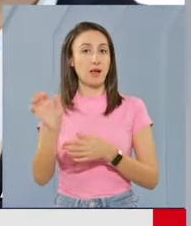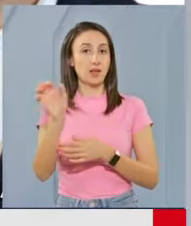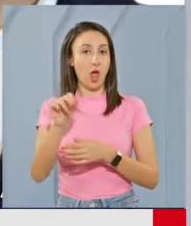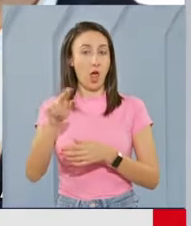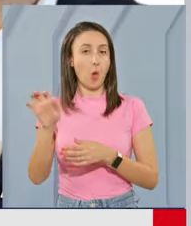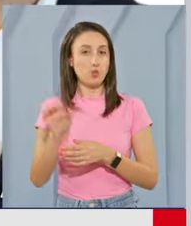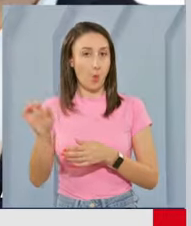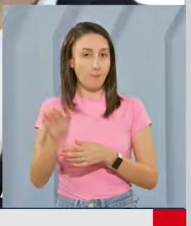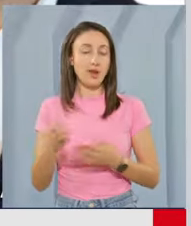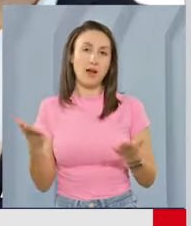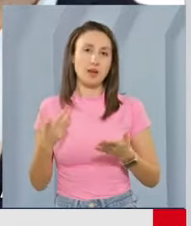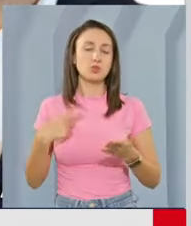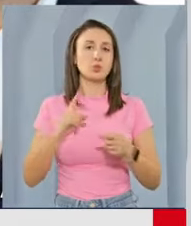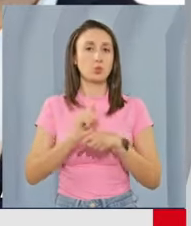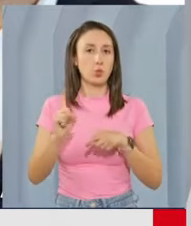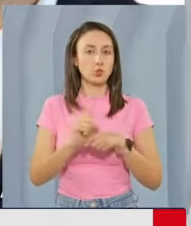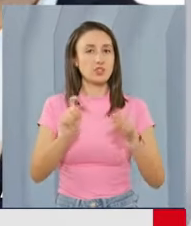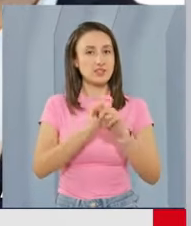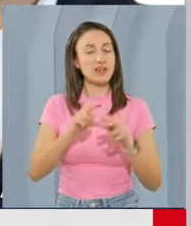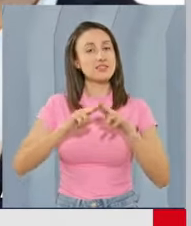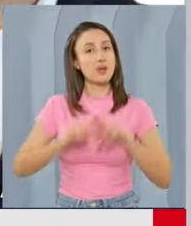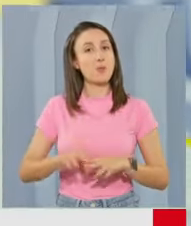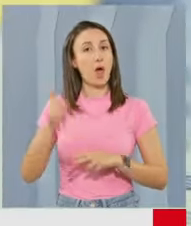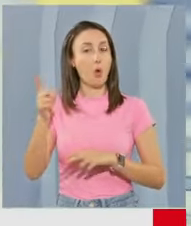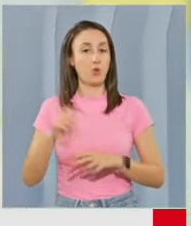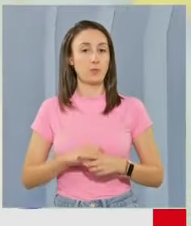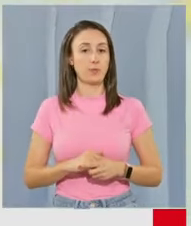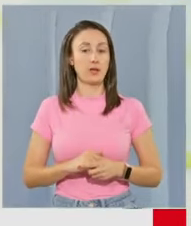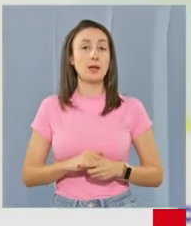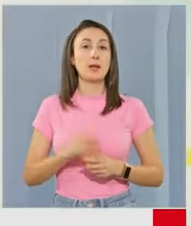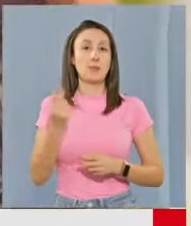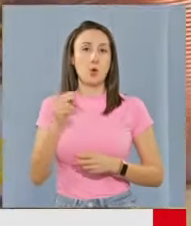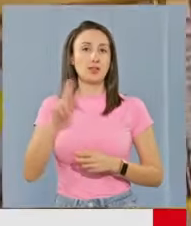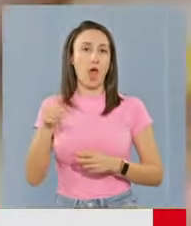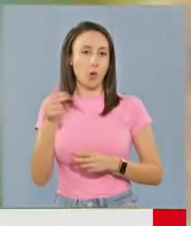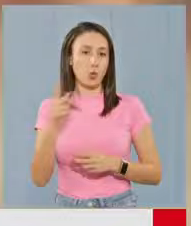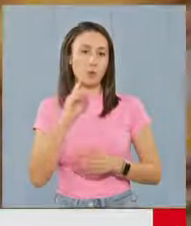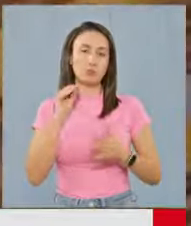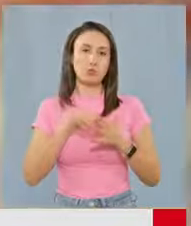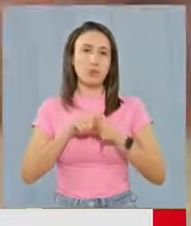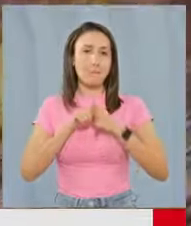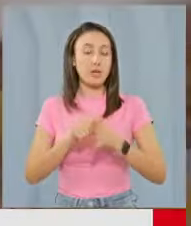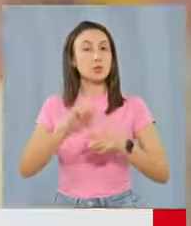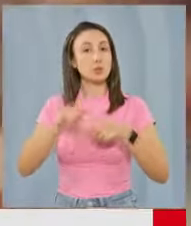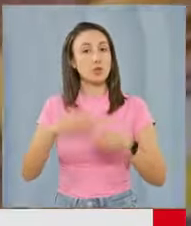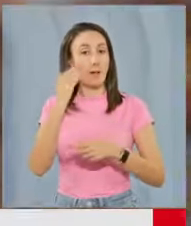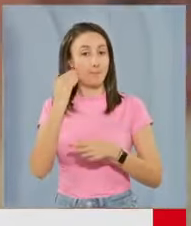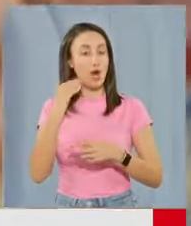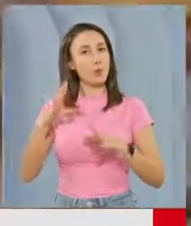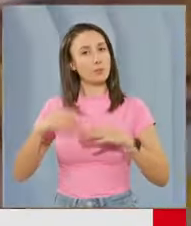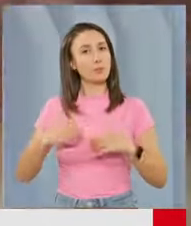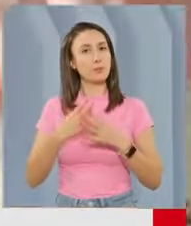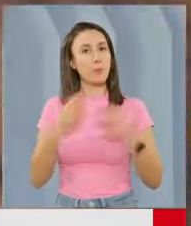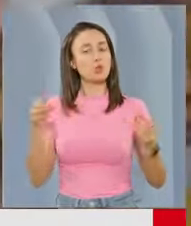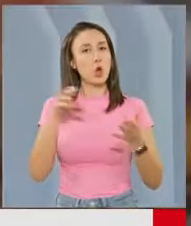europeni care sunt produși de țări să rămână în țările respective moneda Euro e deja supusă unor presiuni după ce Americanii au primit mai